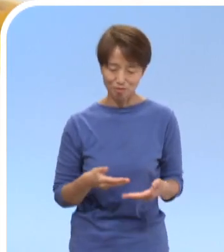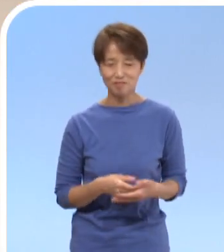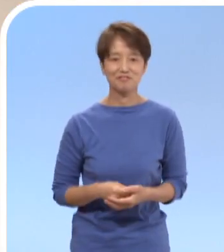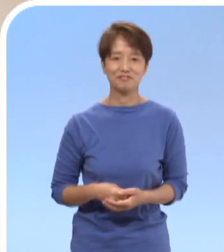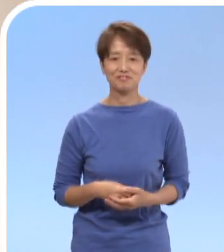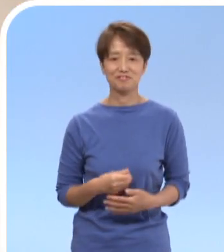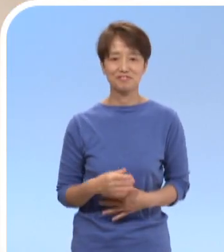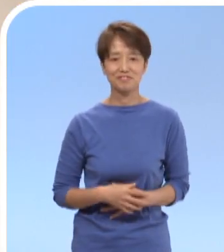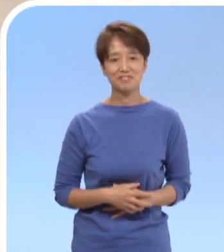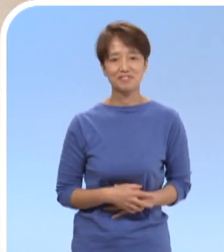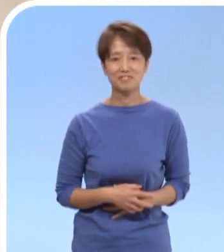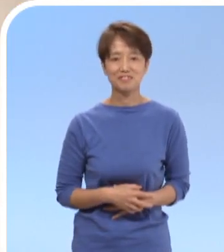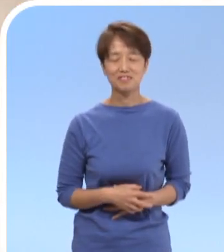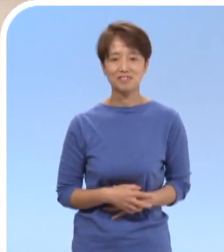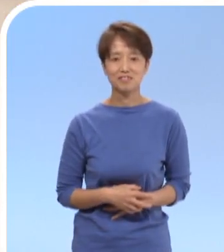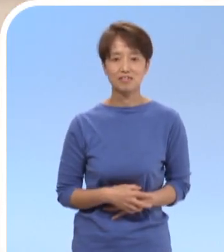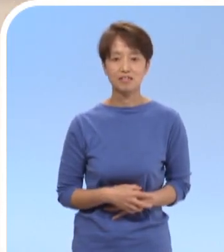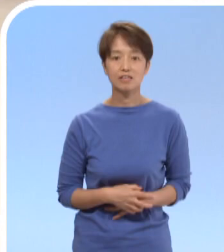ね。